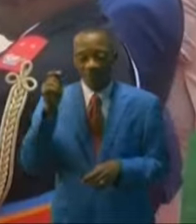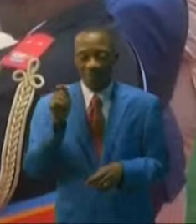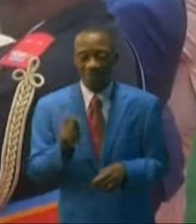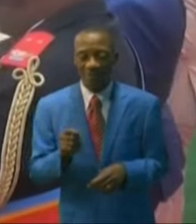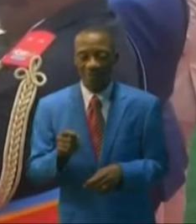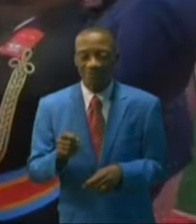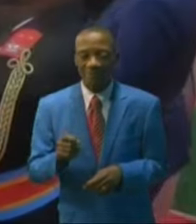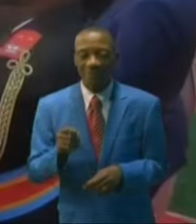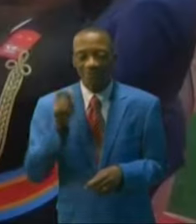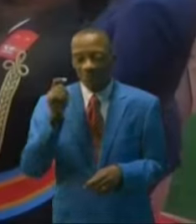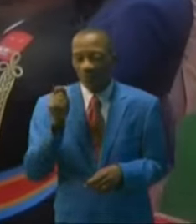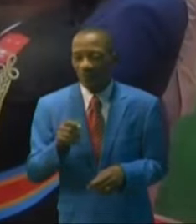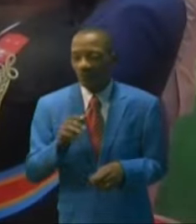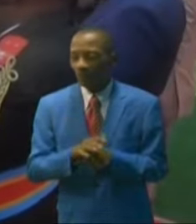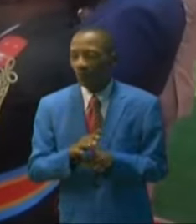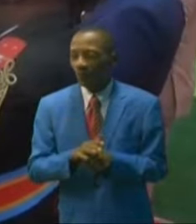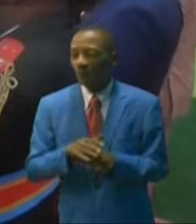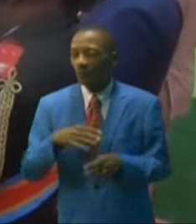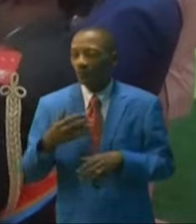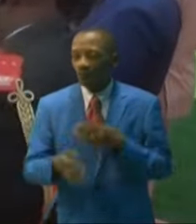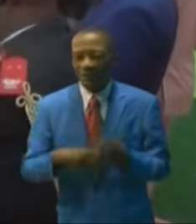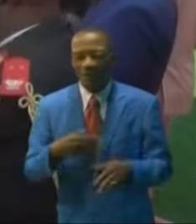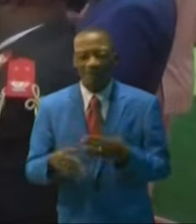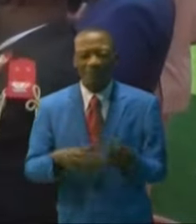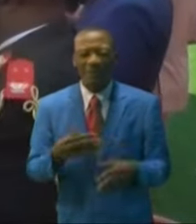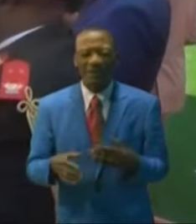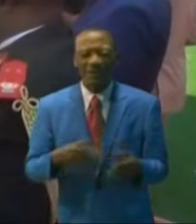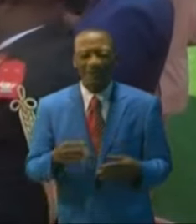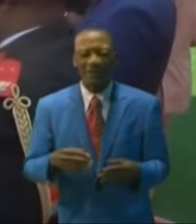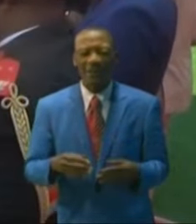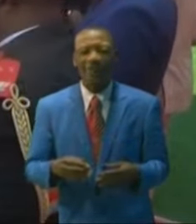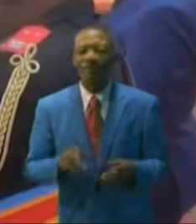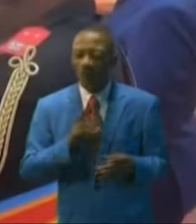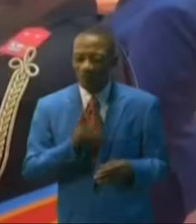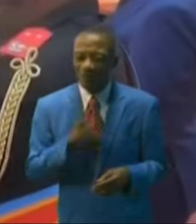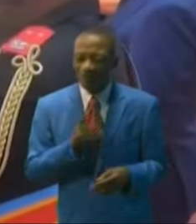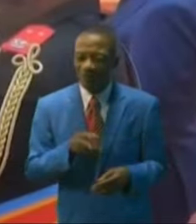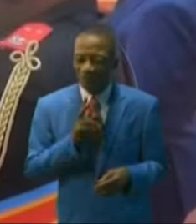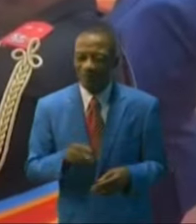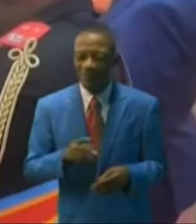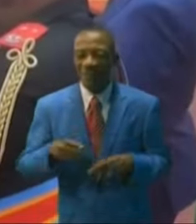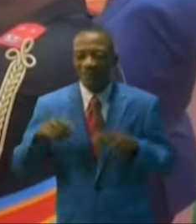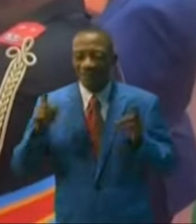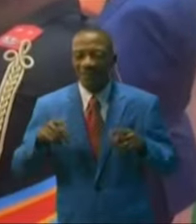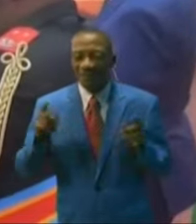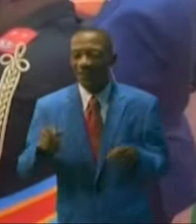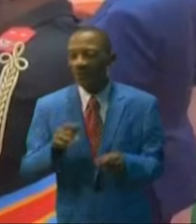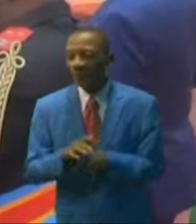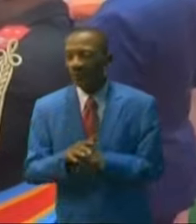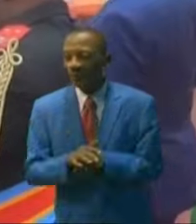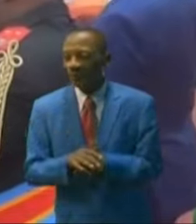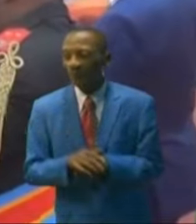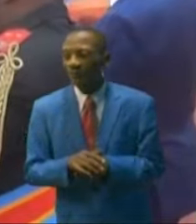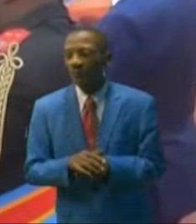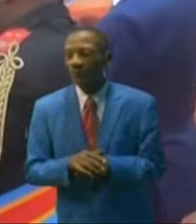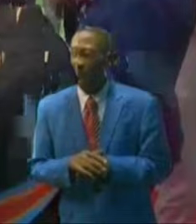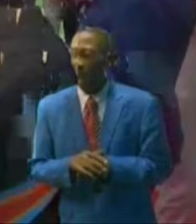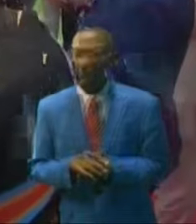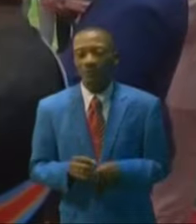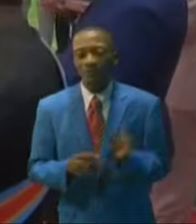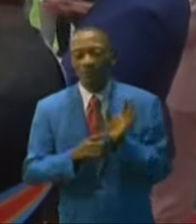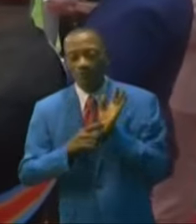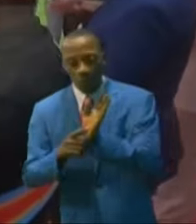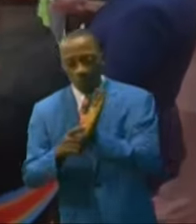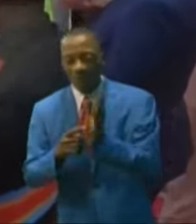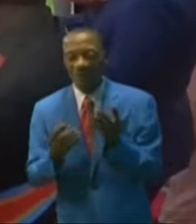et agropastoral. De même pour le groupe Mouetete, qui excelle dans le secteur socio-économique et agropastoral, en accompagnant